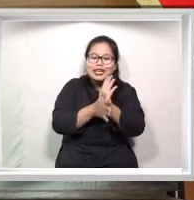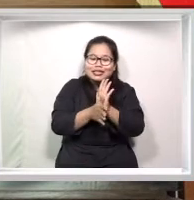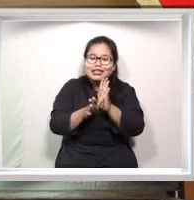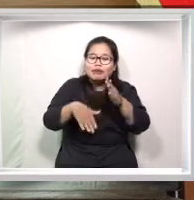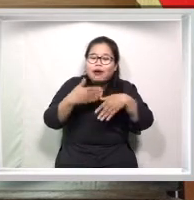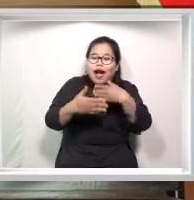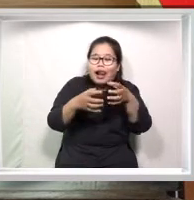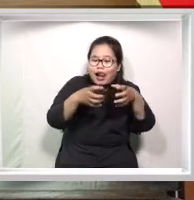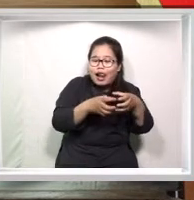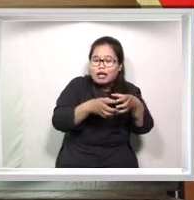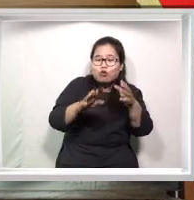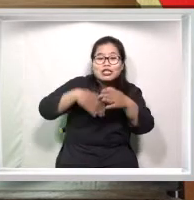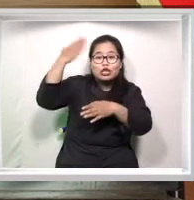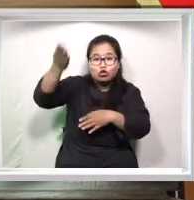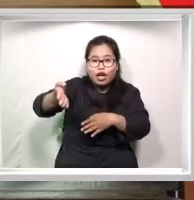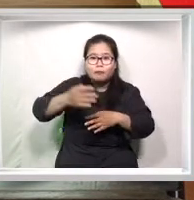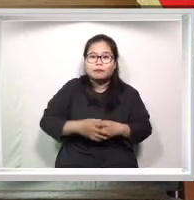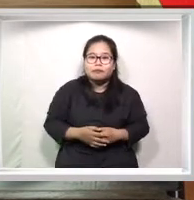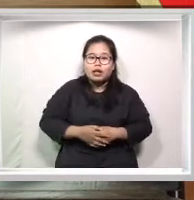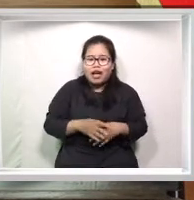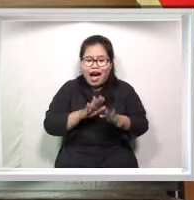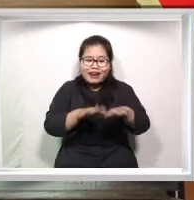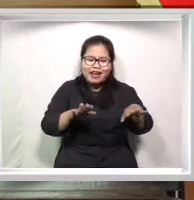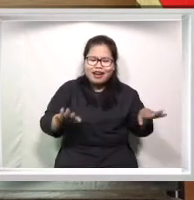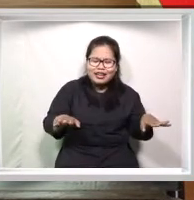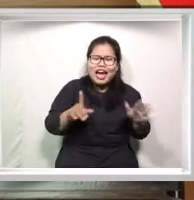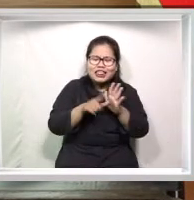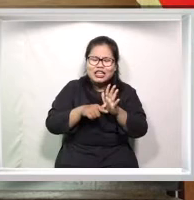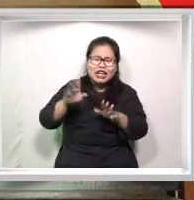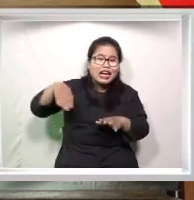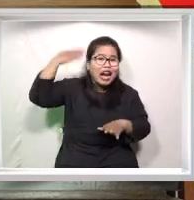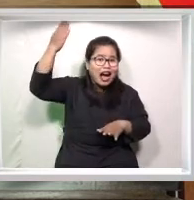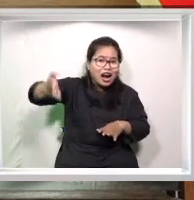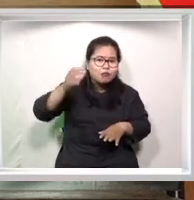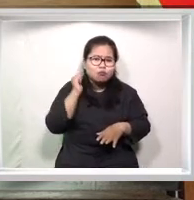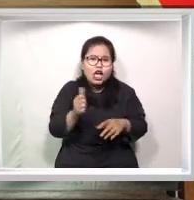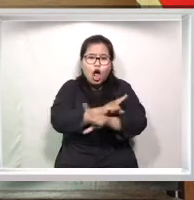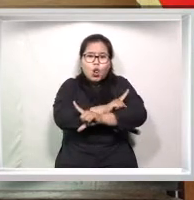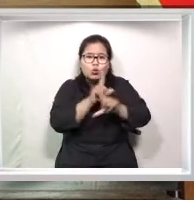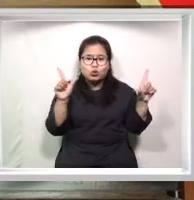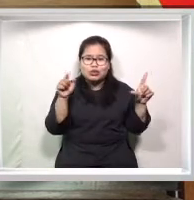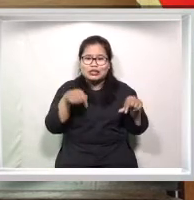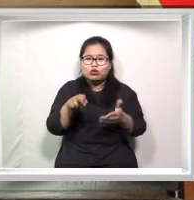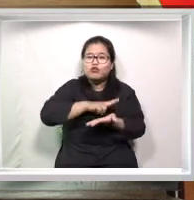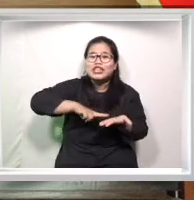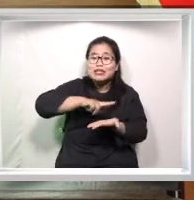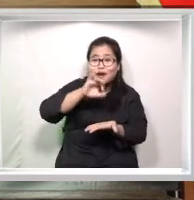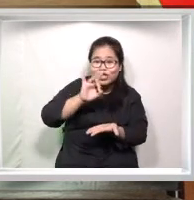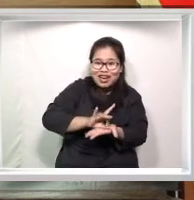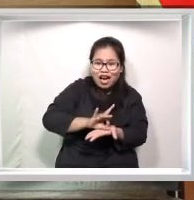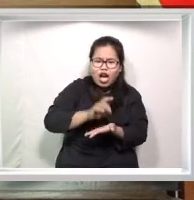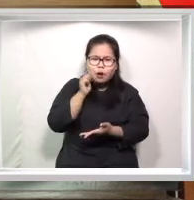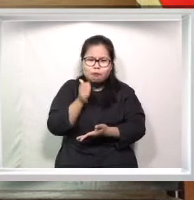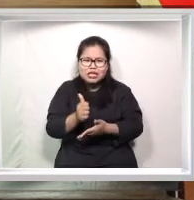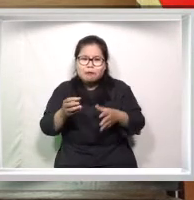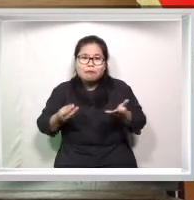hari, sehingga adik-adik kelak lulus dari kegiatan perkuliahan di Universitas Brawijaya dan bisa